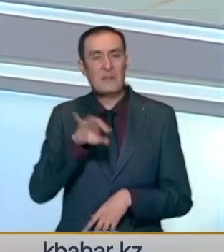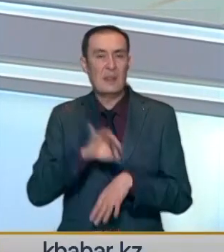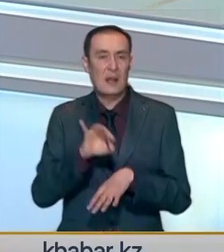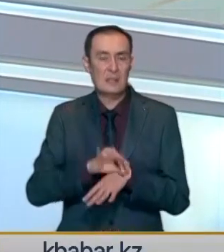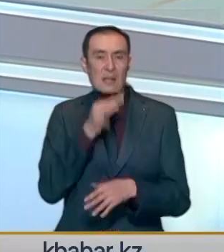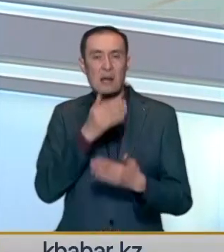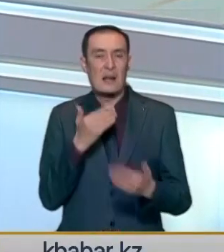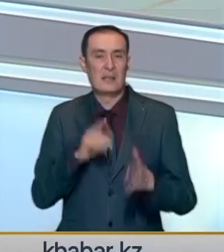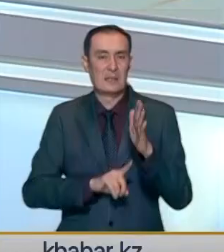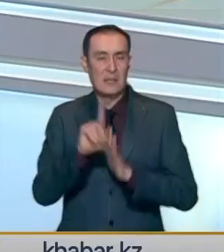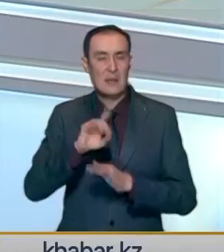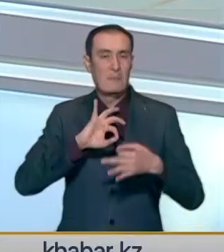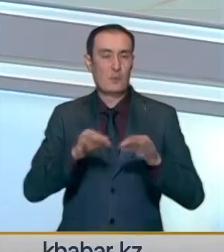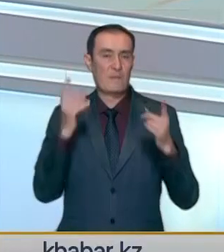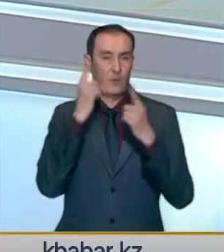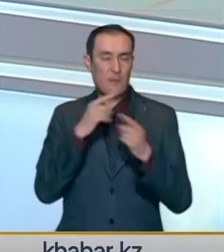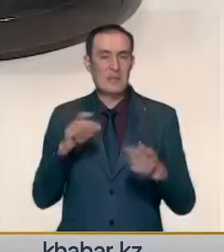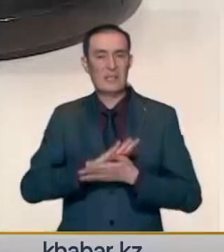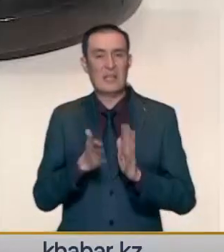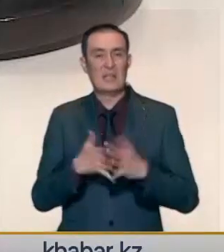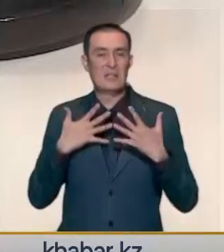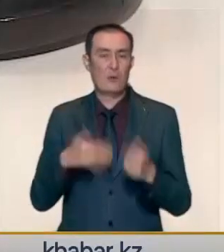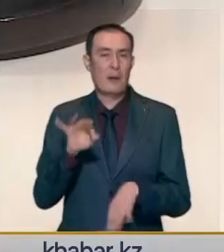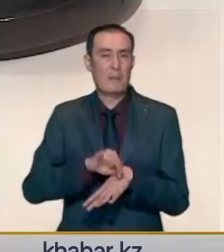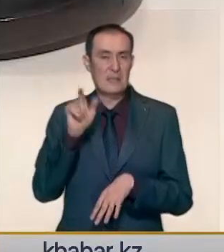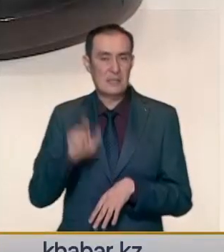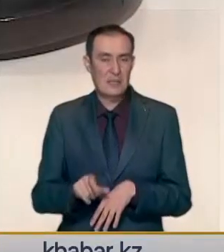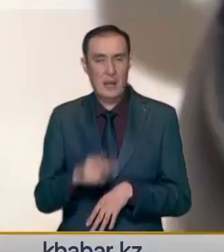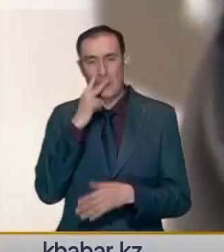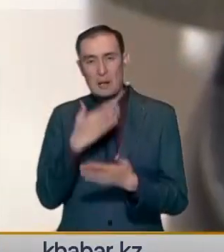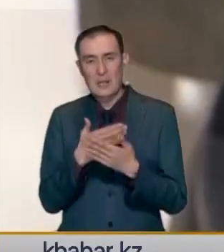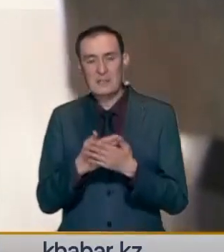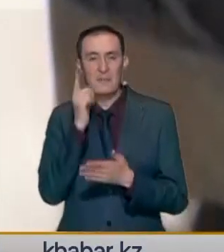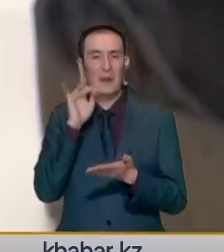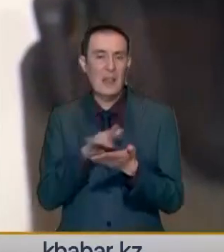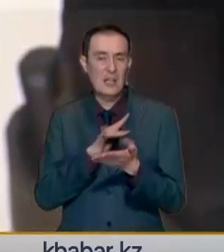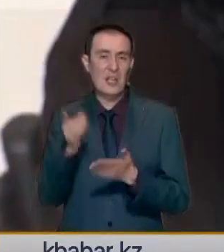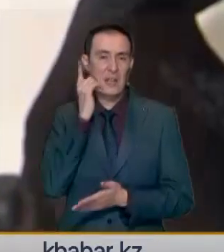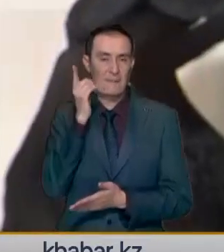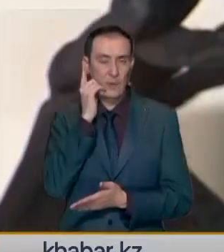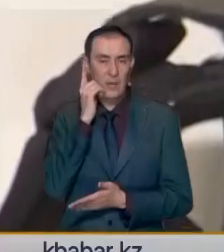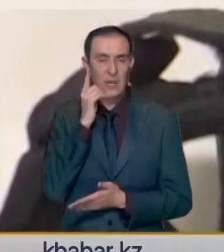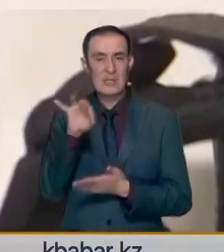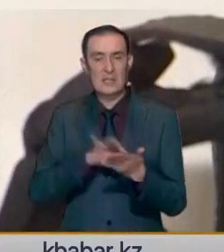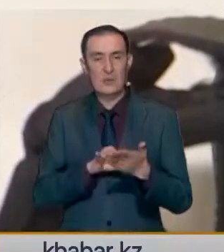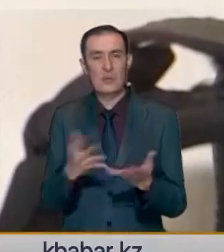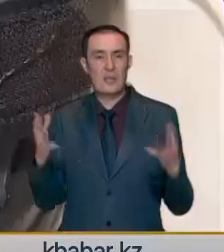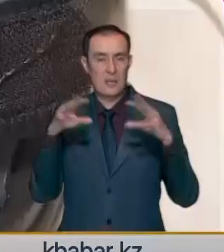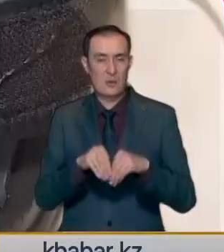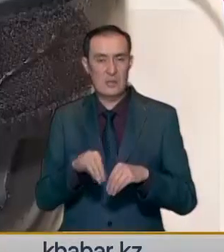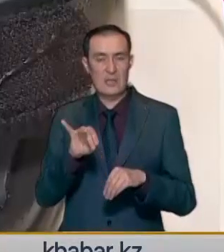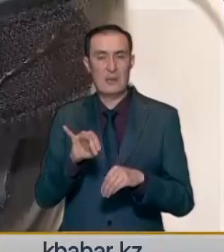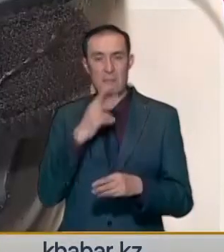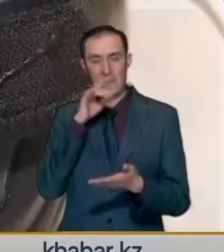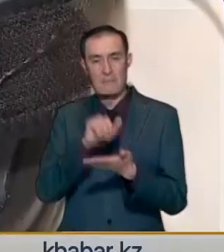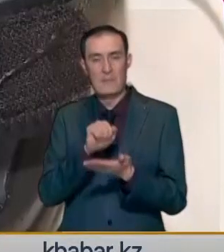диагноз на ранней стадии. Подробная информация о состоянии здоровья пациента отображается в приложении телефона. Данные сразу же генерируются и